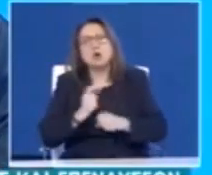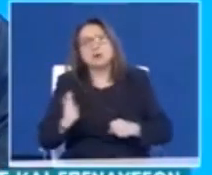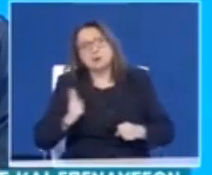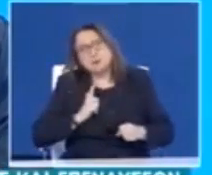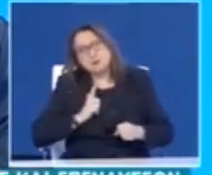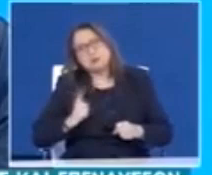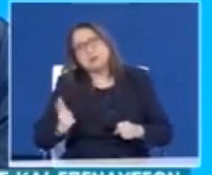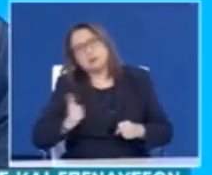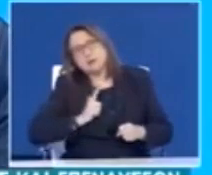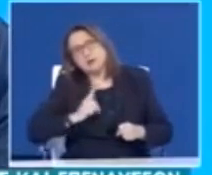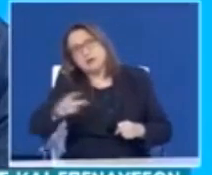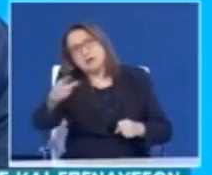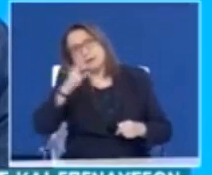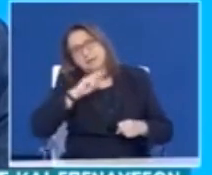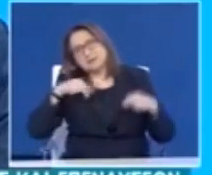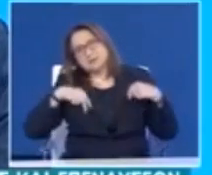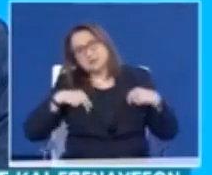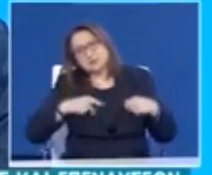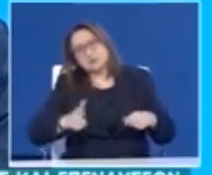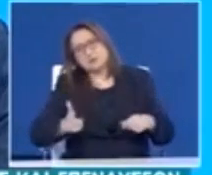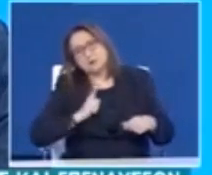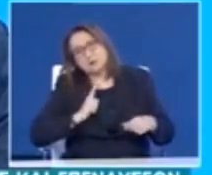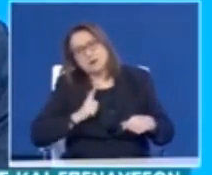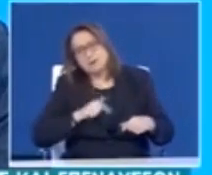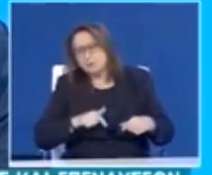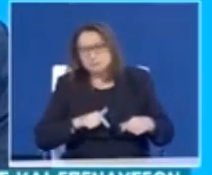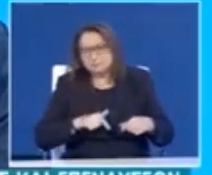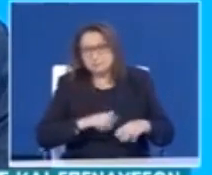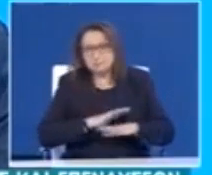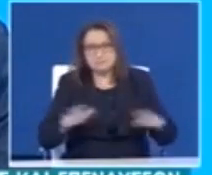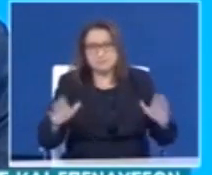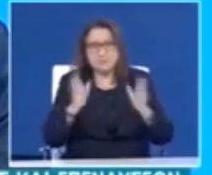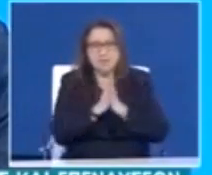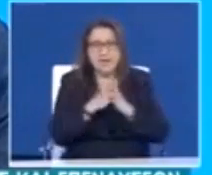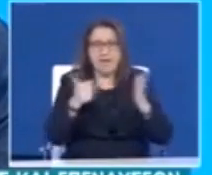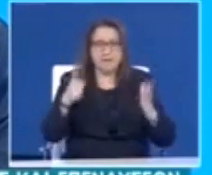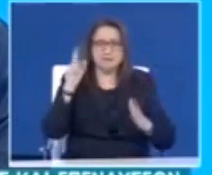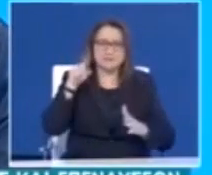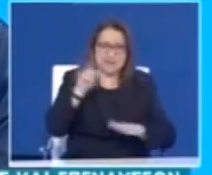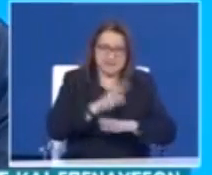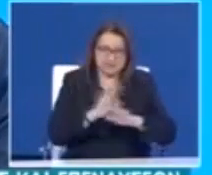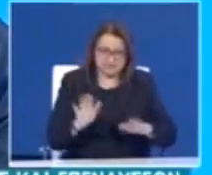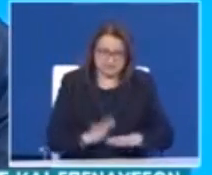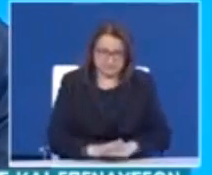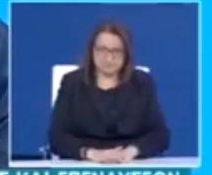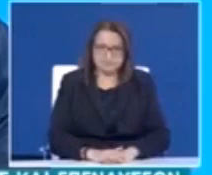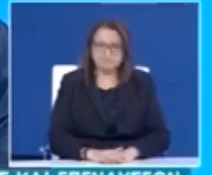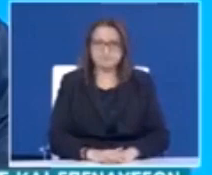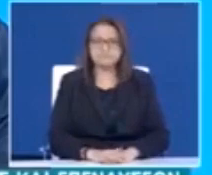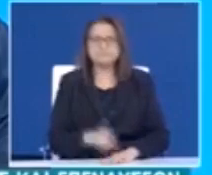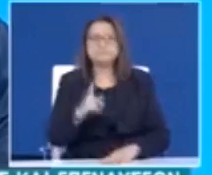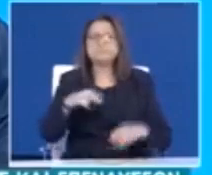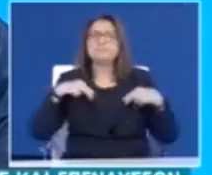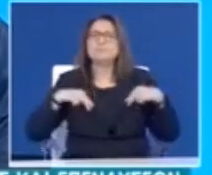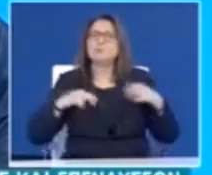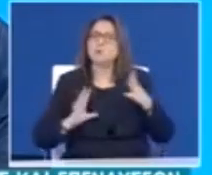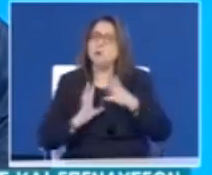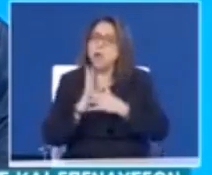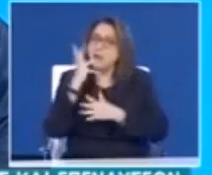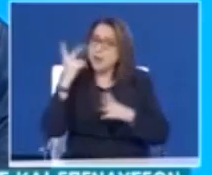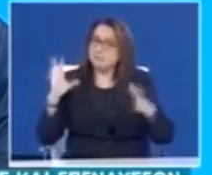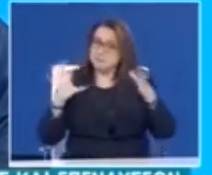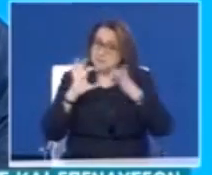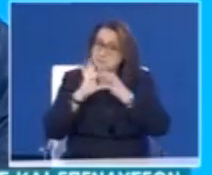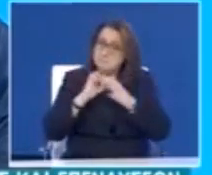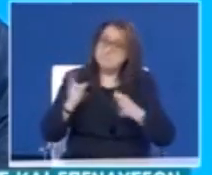Το Υπουργείο Ανάπτυξης, σε συνεργασία με το Υπουργείο Υποδομών και με άλλα συναρμόδια Υπουργεία, θέτει σε άμεσο